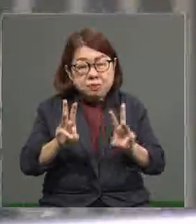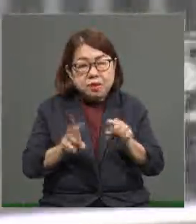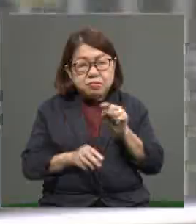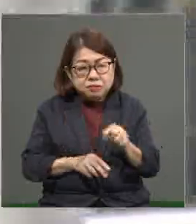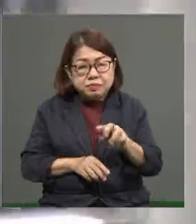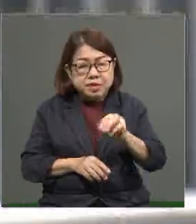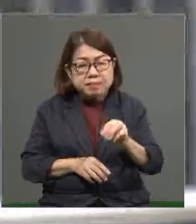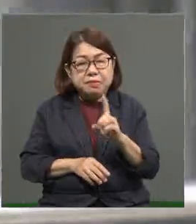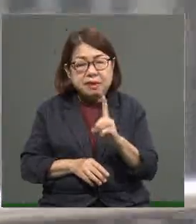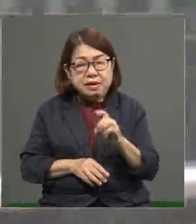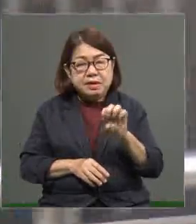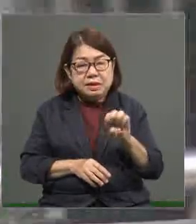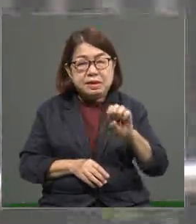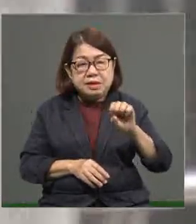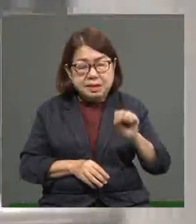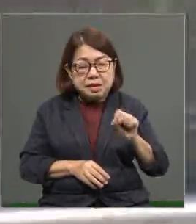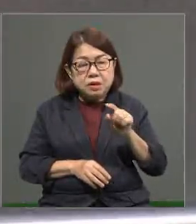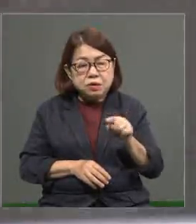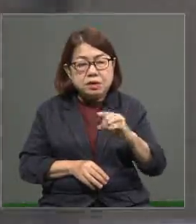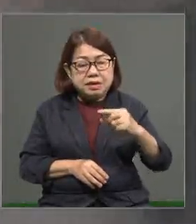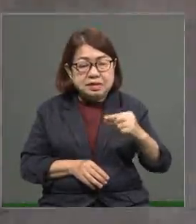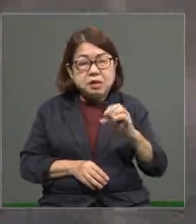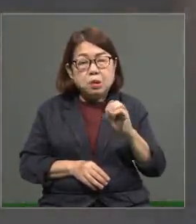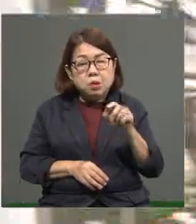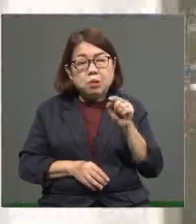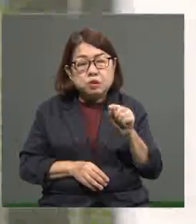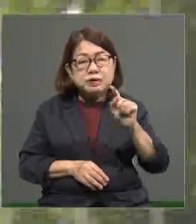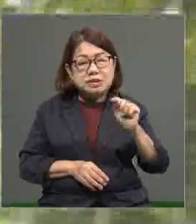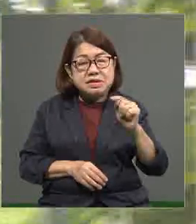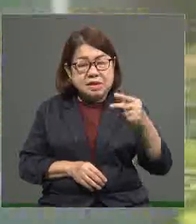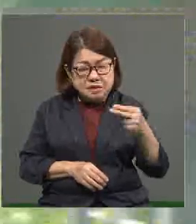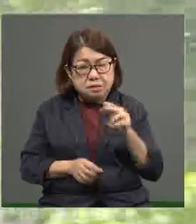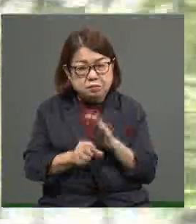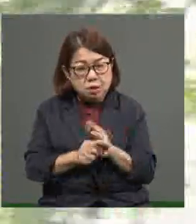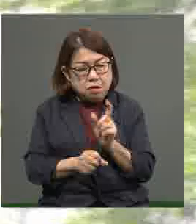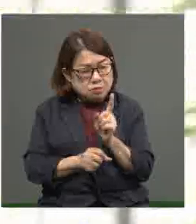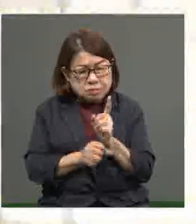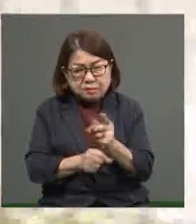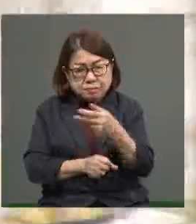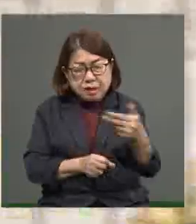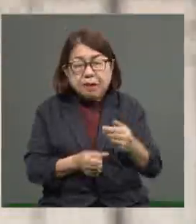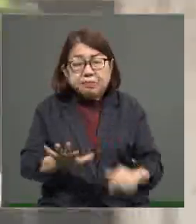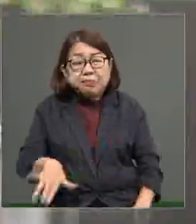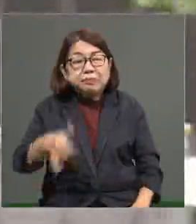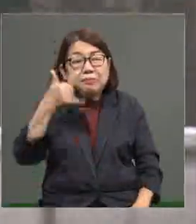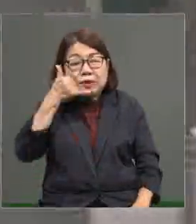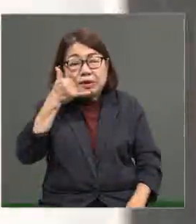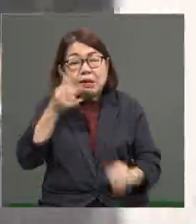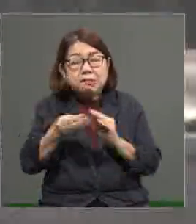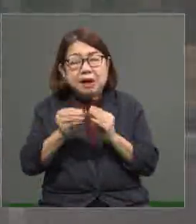www.md.go.thสะกดแบบนี้เท่านั้นนะครับหรือจะโทรศัพท์ก็ได้นะครับหมายเลขโทรศัพท์